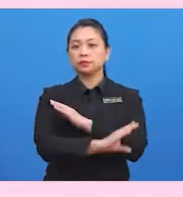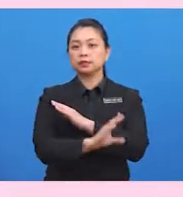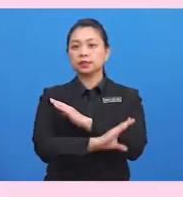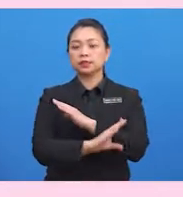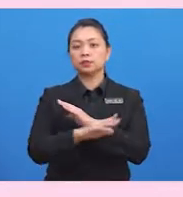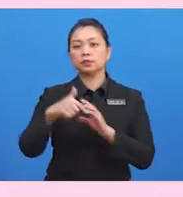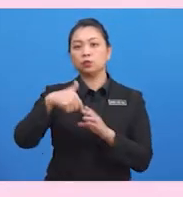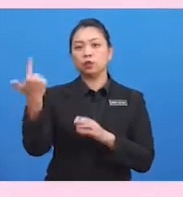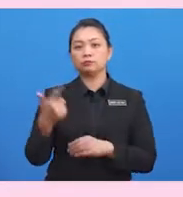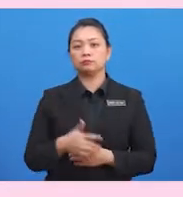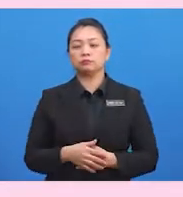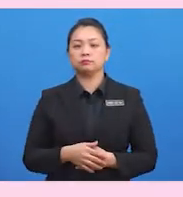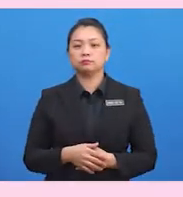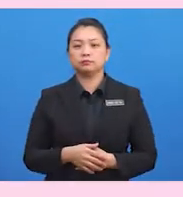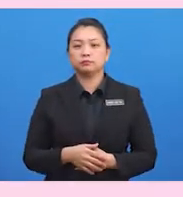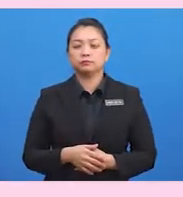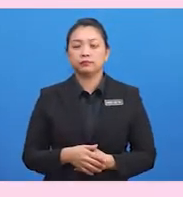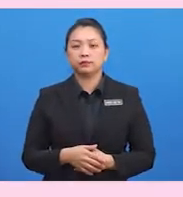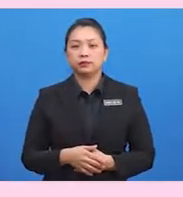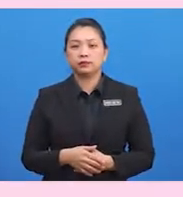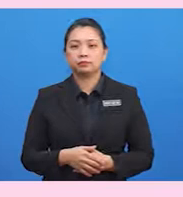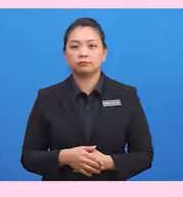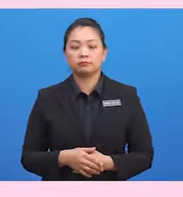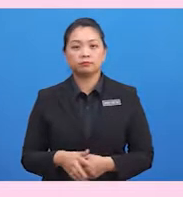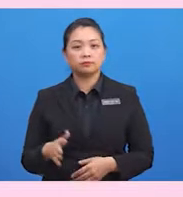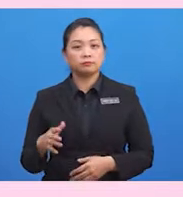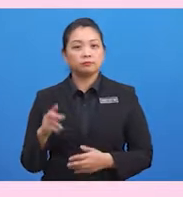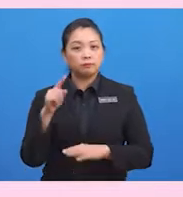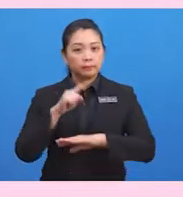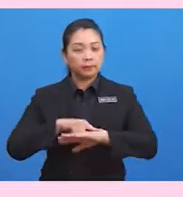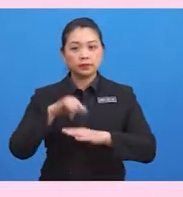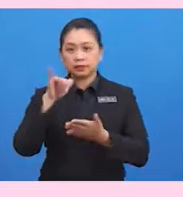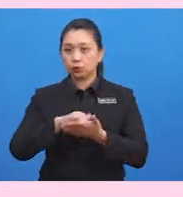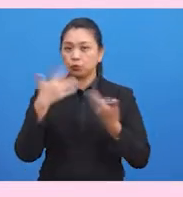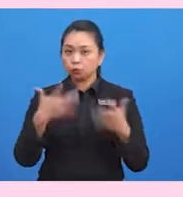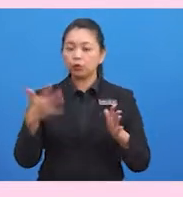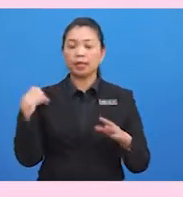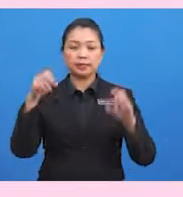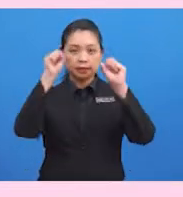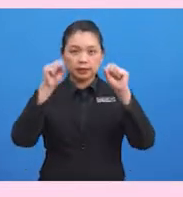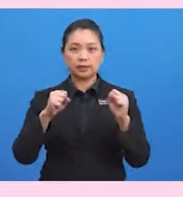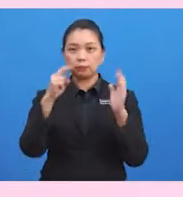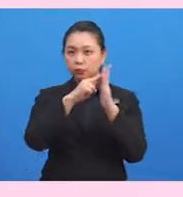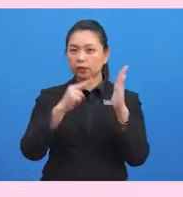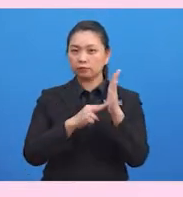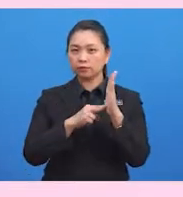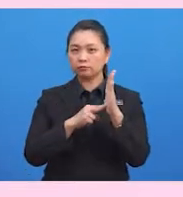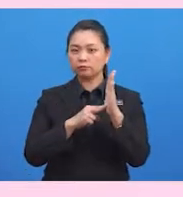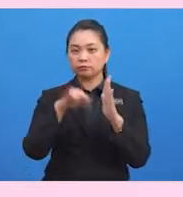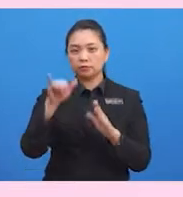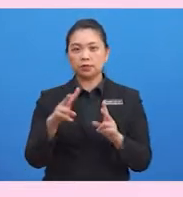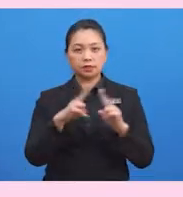Kesultanan Melayu Melaka ke telah memperkenalkan sistem perundangan mantap yang meningkatkan